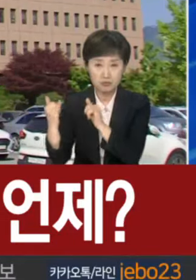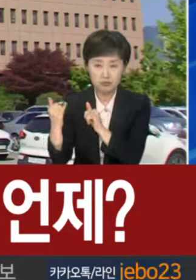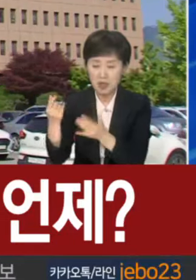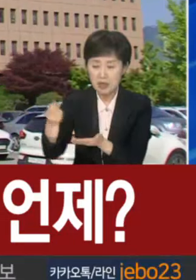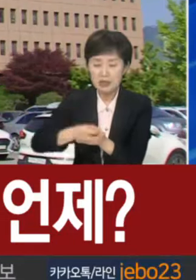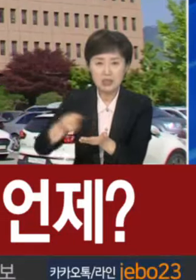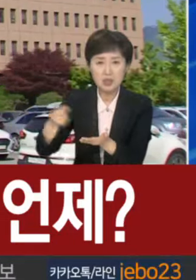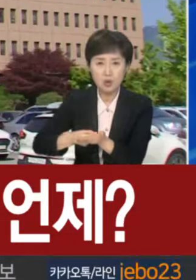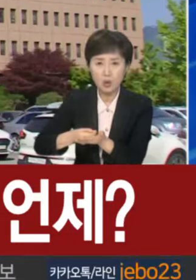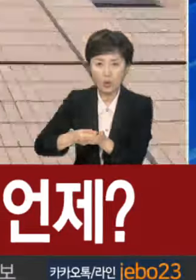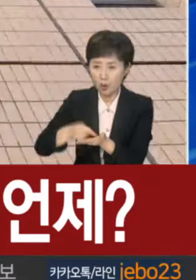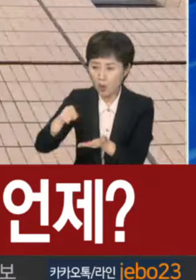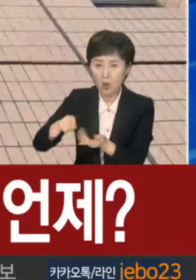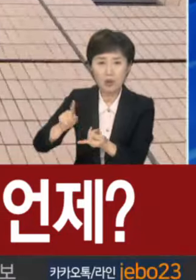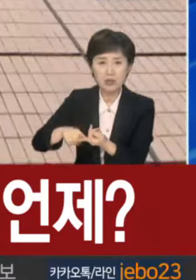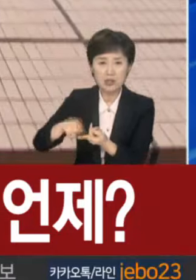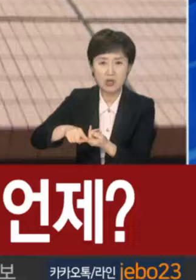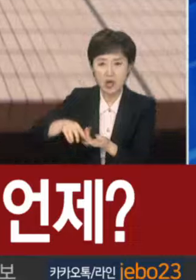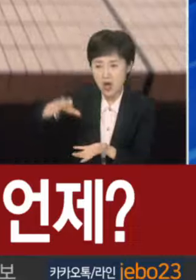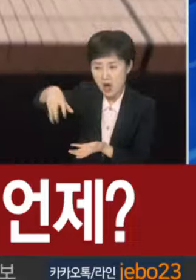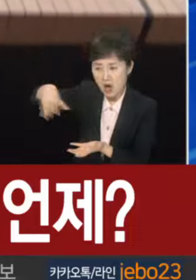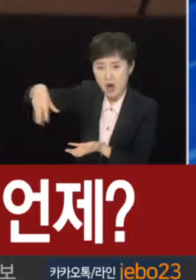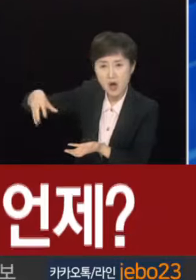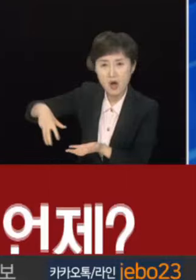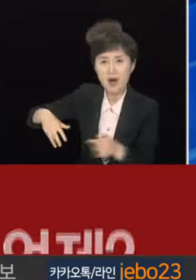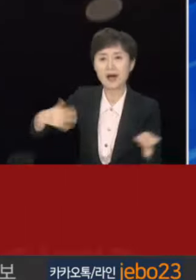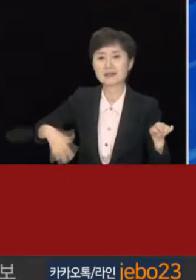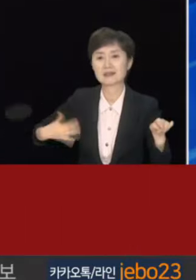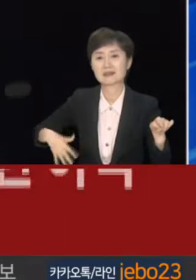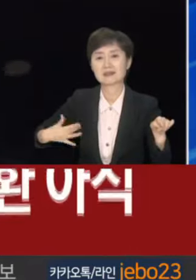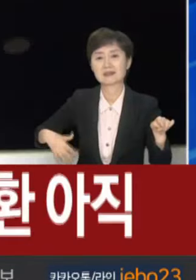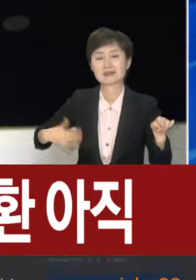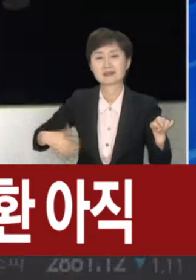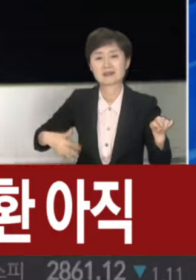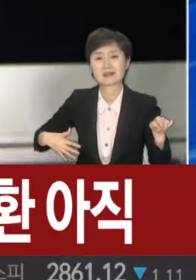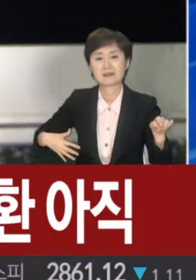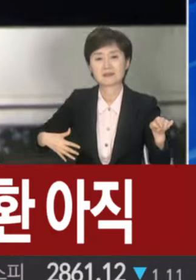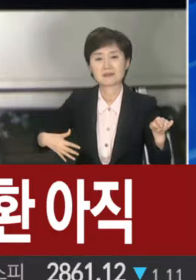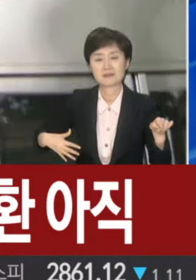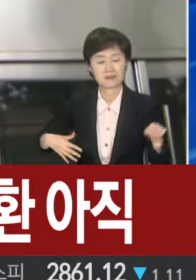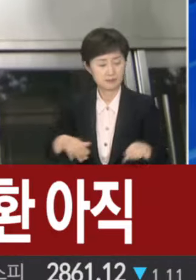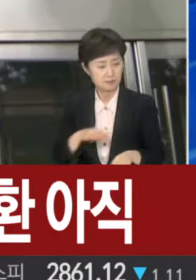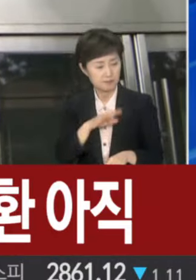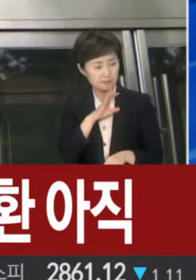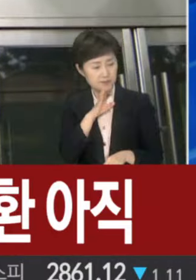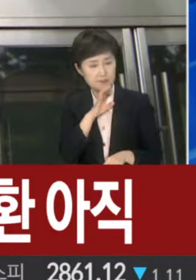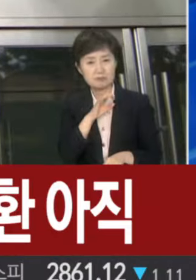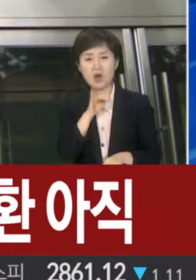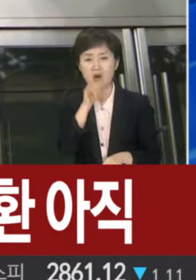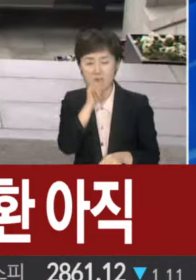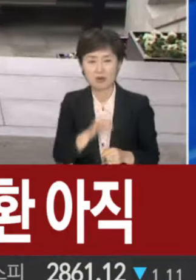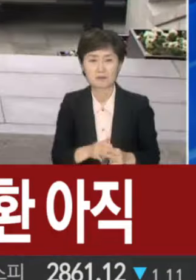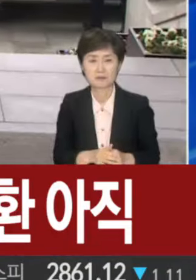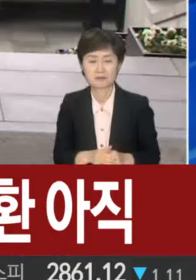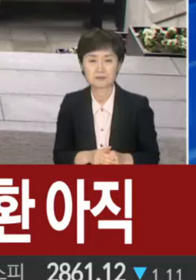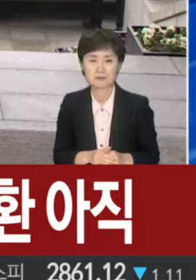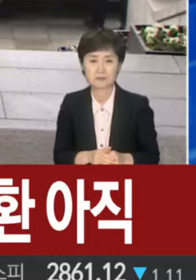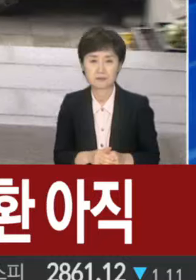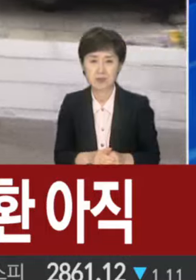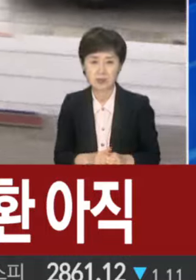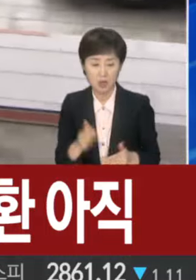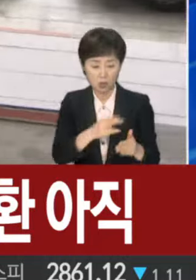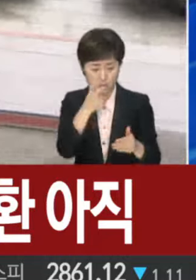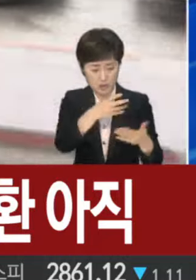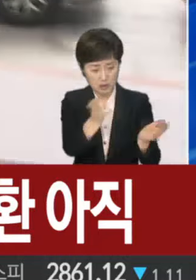되는데 아직까지 관계자들의 통화 내역조차도 확보하지 못했다는 민주당 측 관계자의 어떤 항의도 있었거든요. 그래서 이런